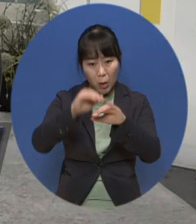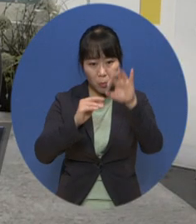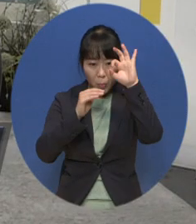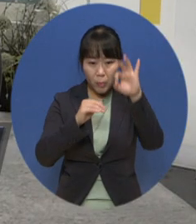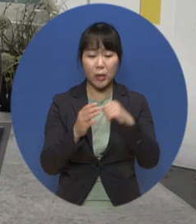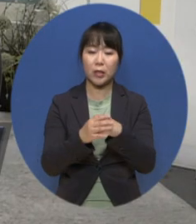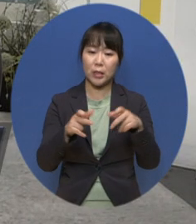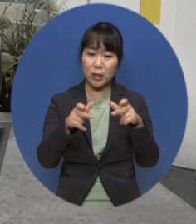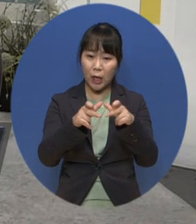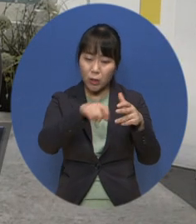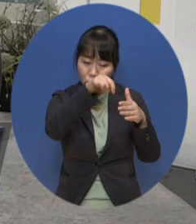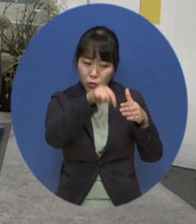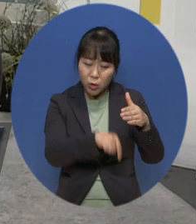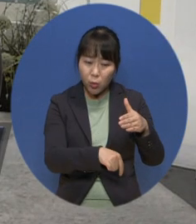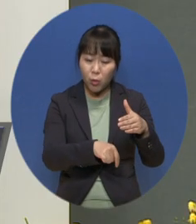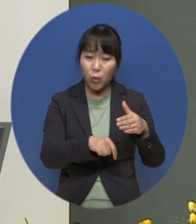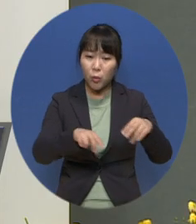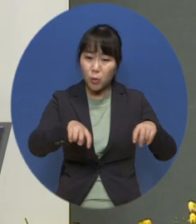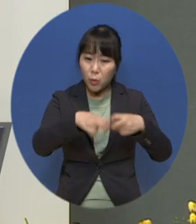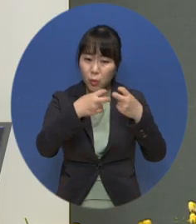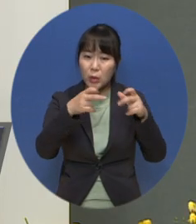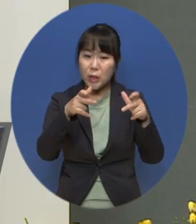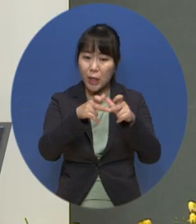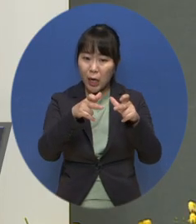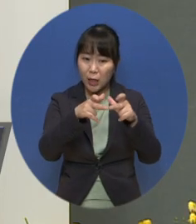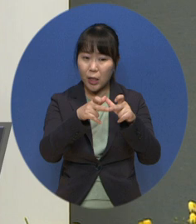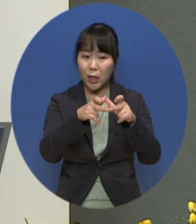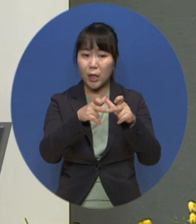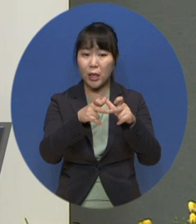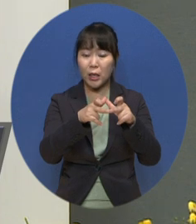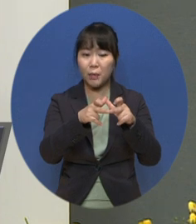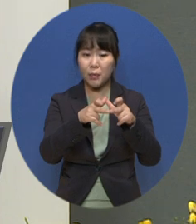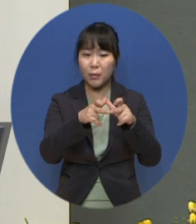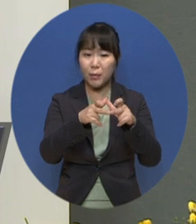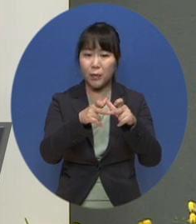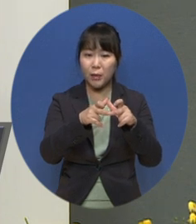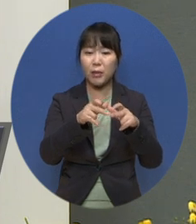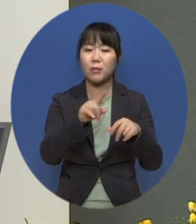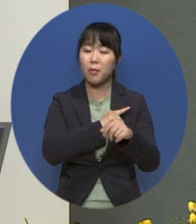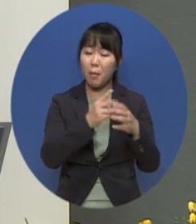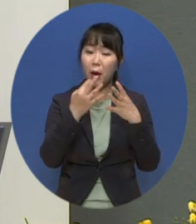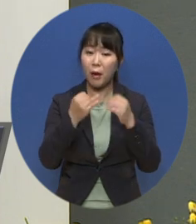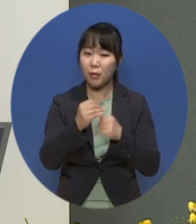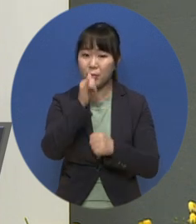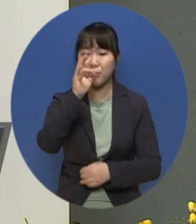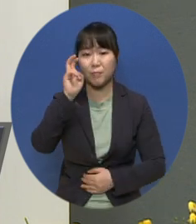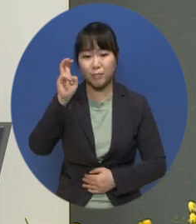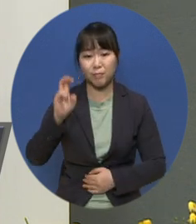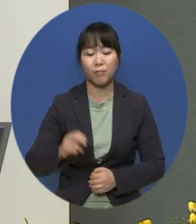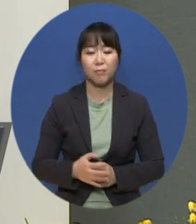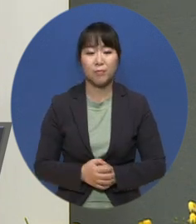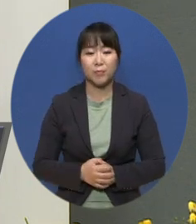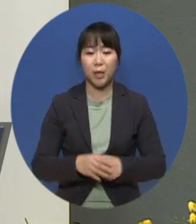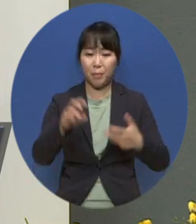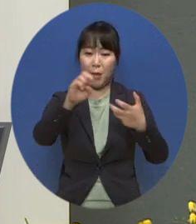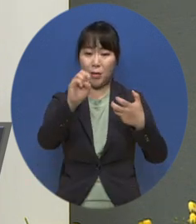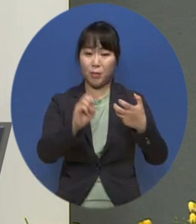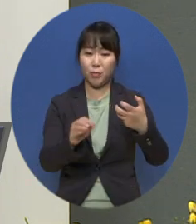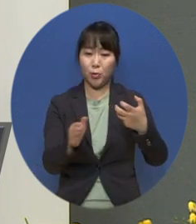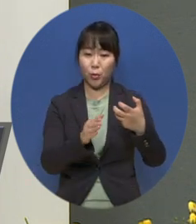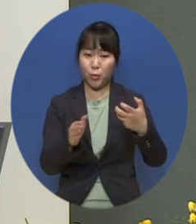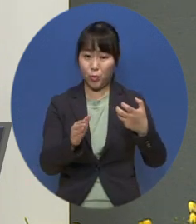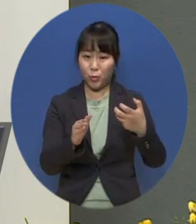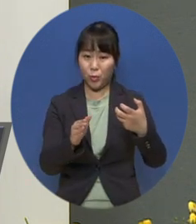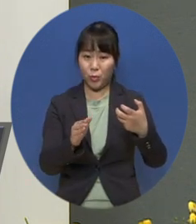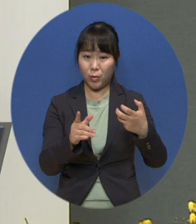장애인 중에도 교통 장애인들의 비중의 굉장히 큰 거 같아요 80프로 이상 이라고